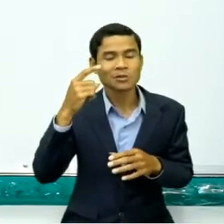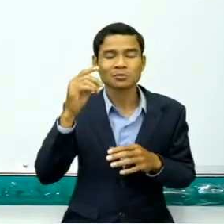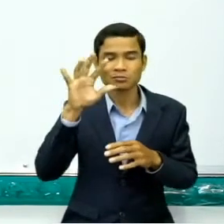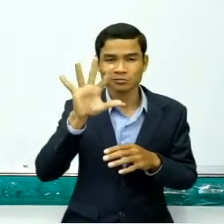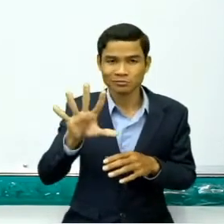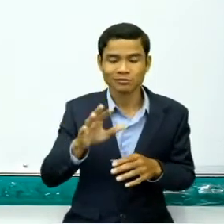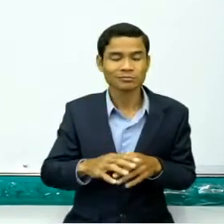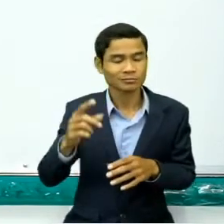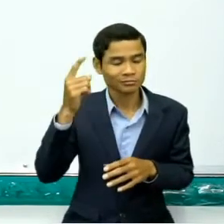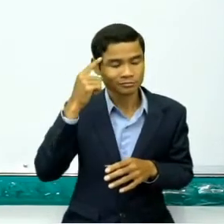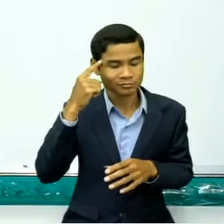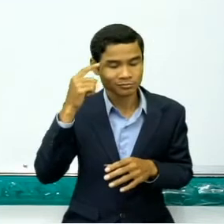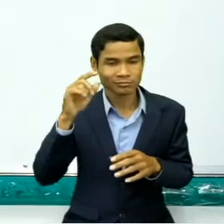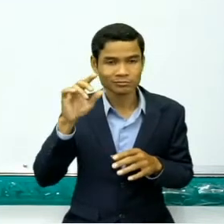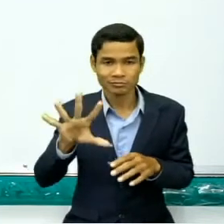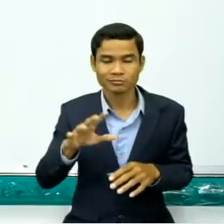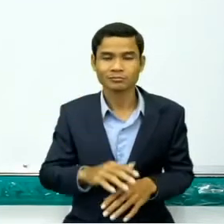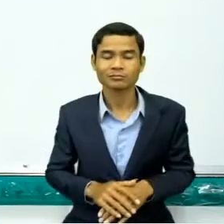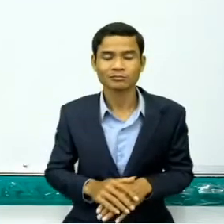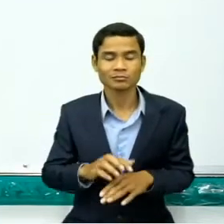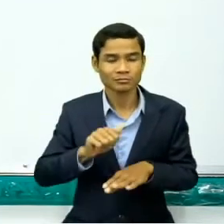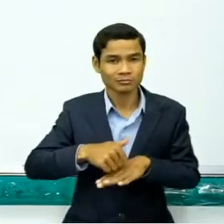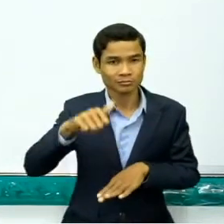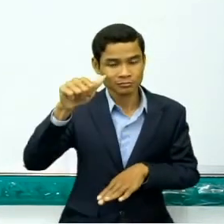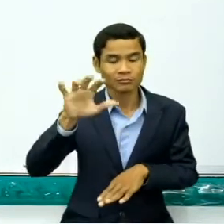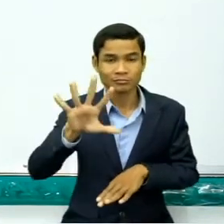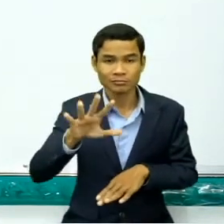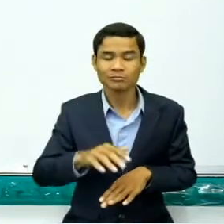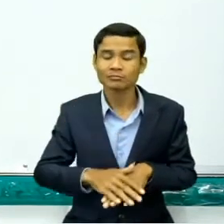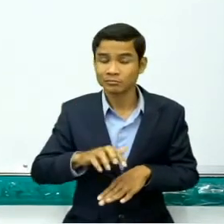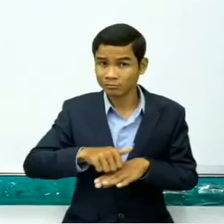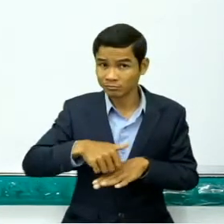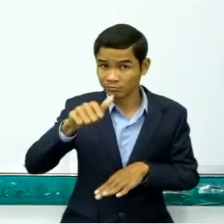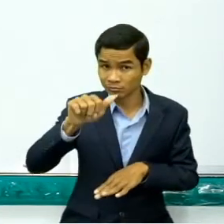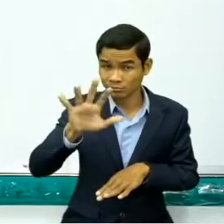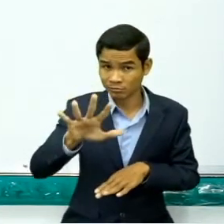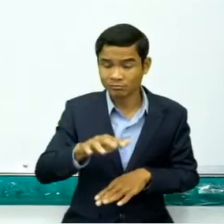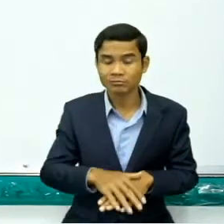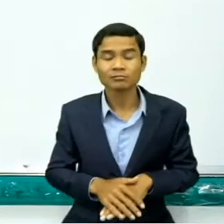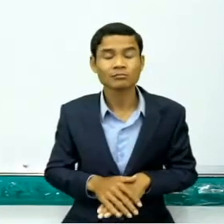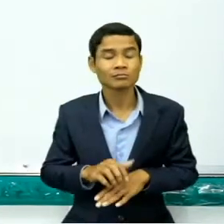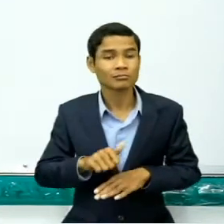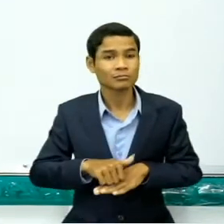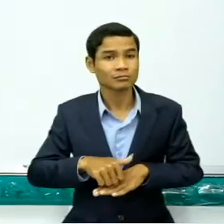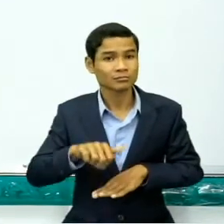tay con chà vị nhiên tiếng pram mê nà bây khá con chà pram nè cừu mơ